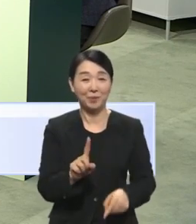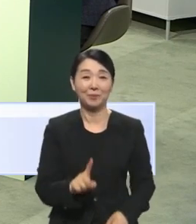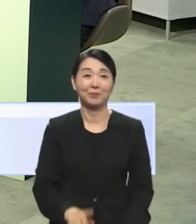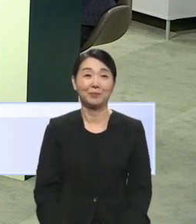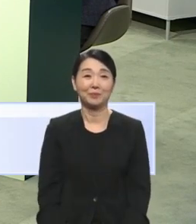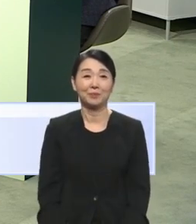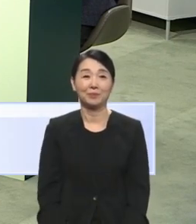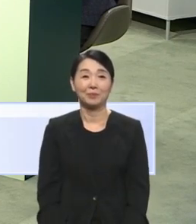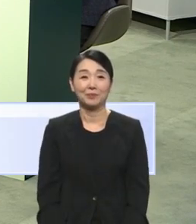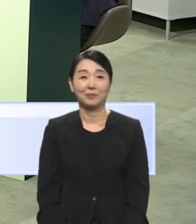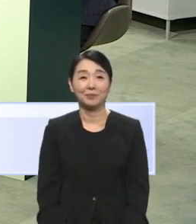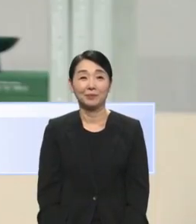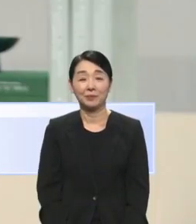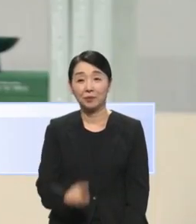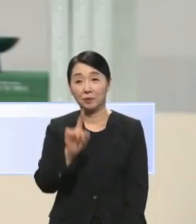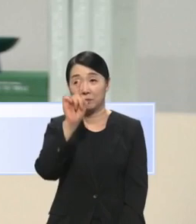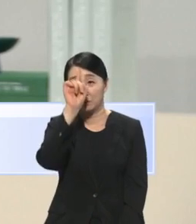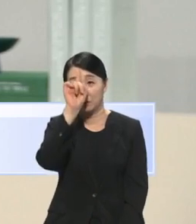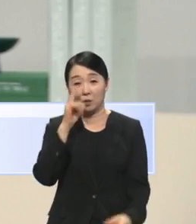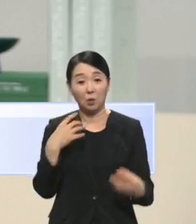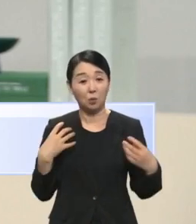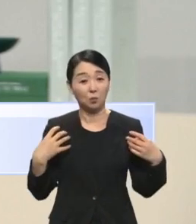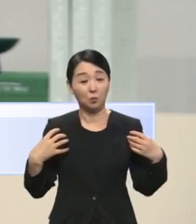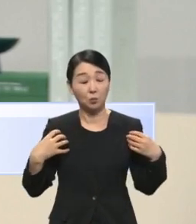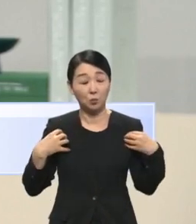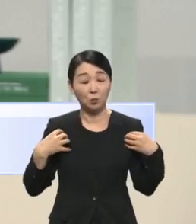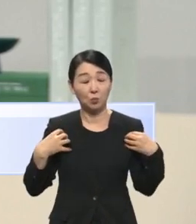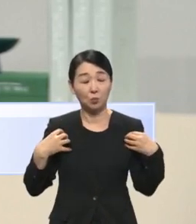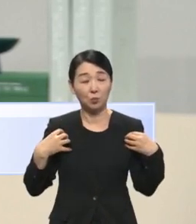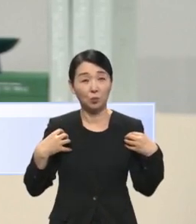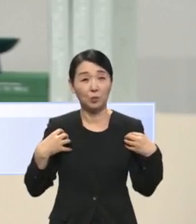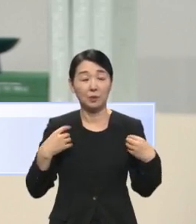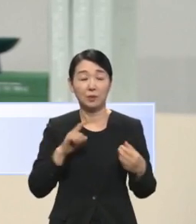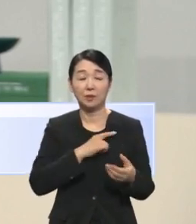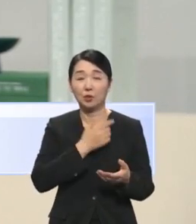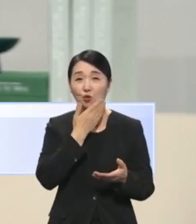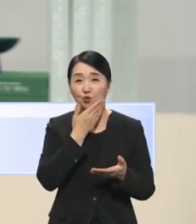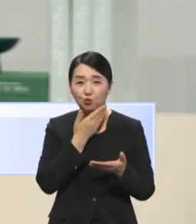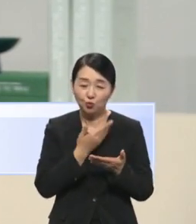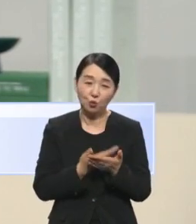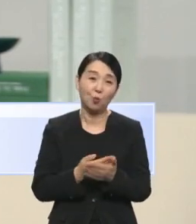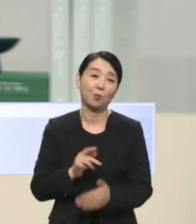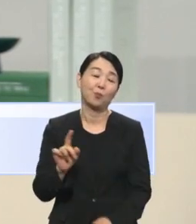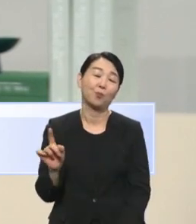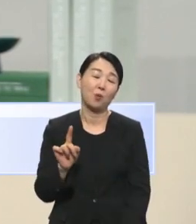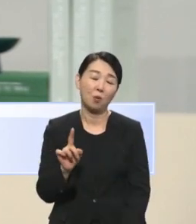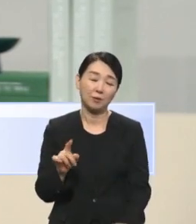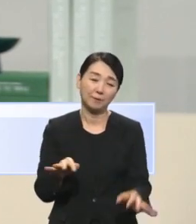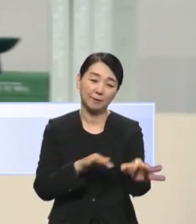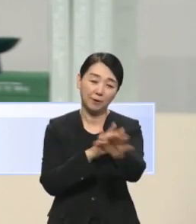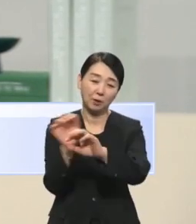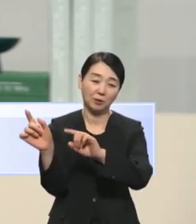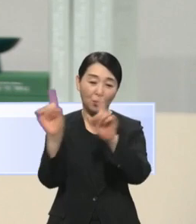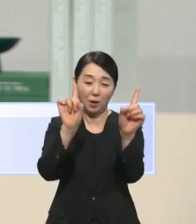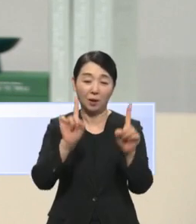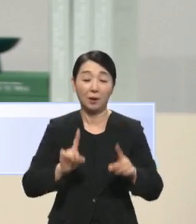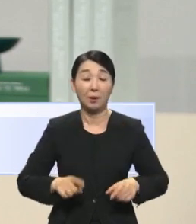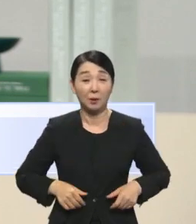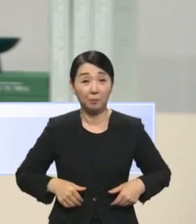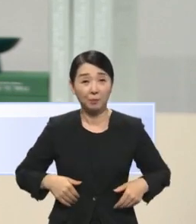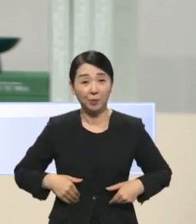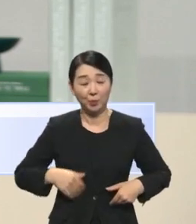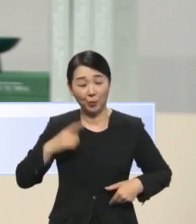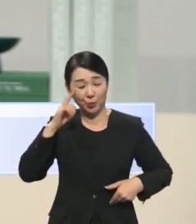지금 정부의 가장 큰 과제가 경제회생일 겁니다 코로나 3년